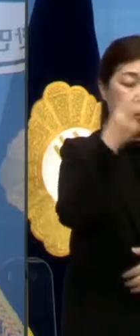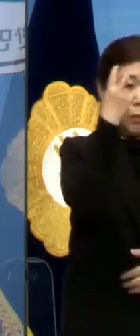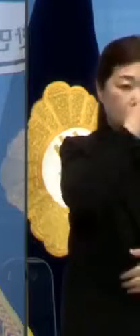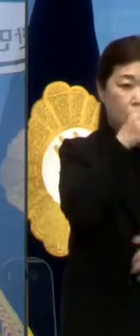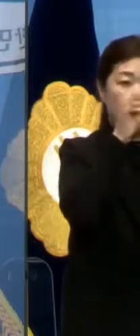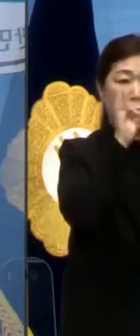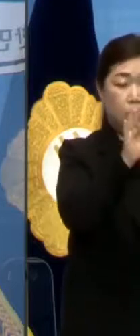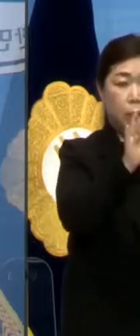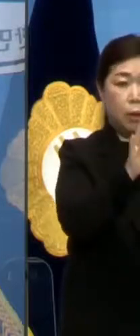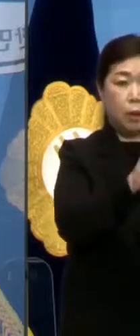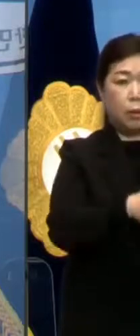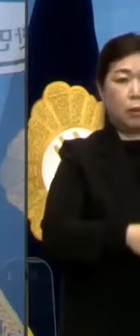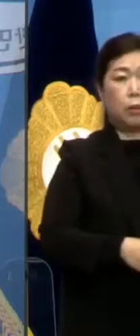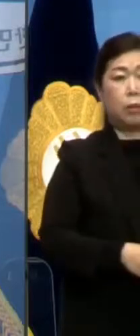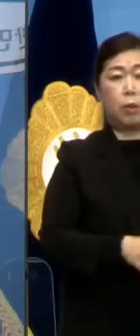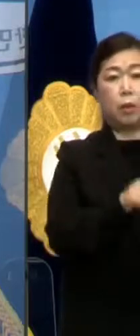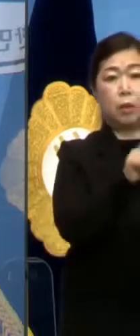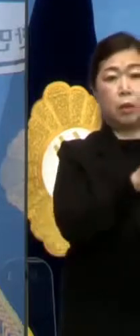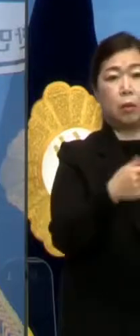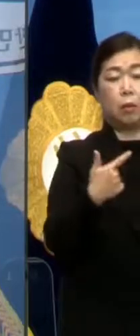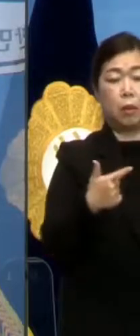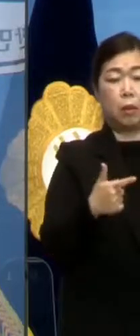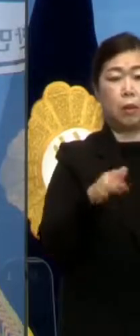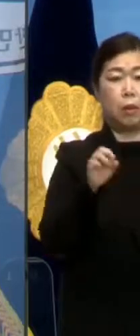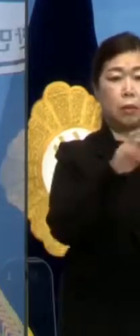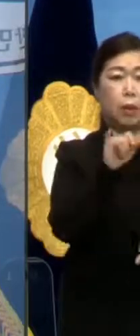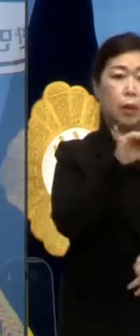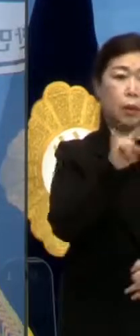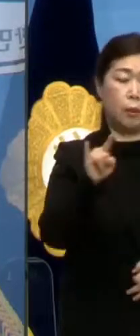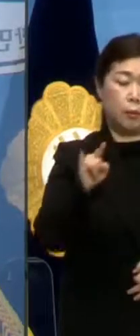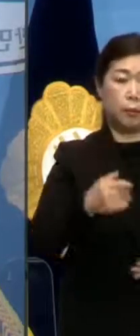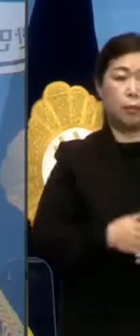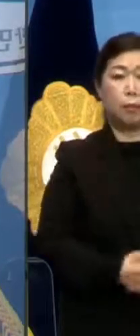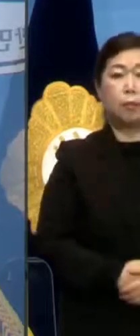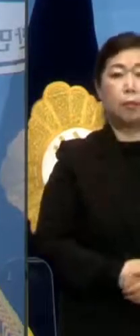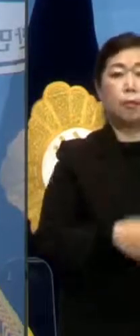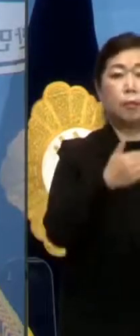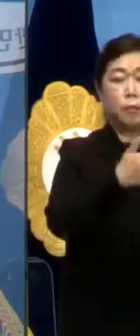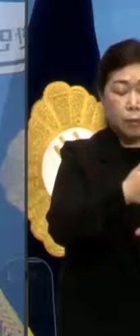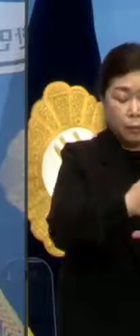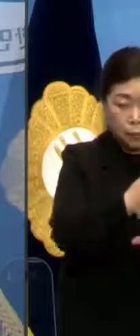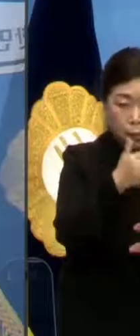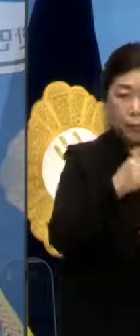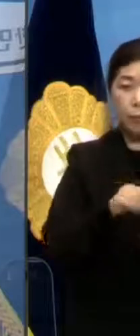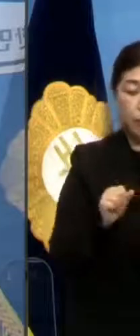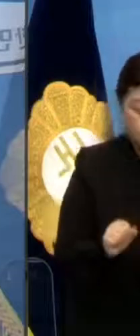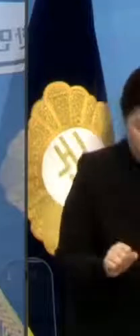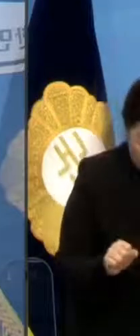2021년 1월 6일 국민의힘 국회의원 김미애. 감사합니다.